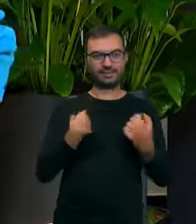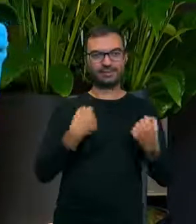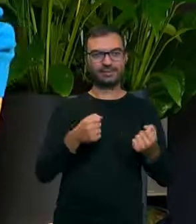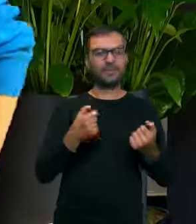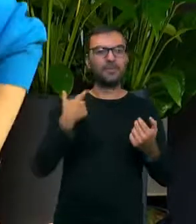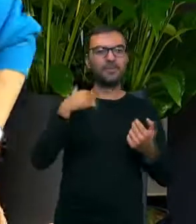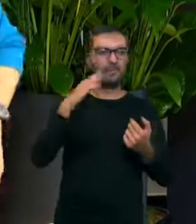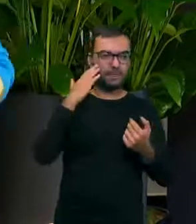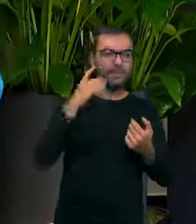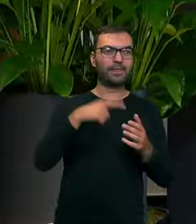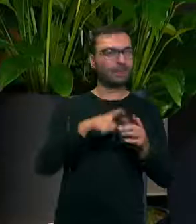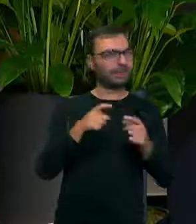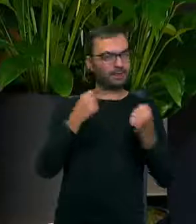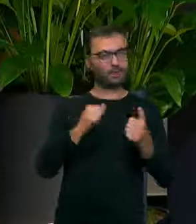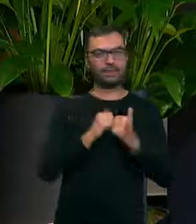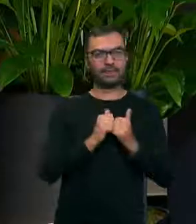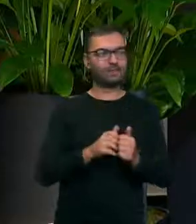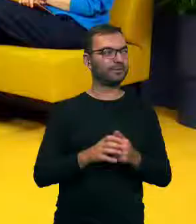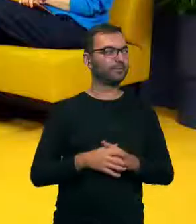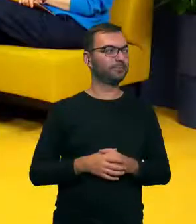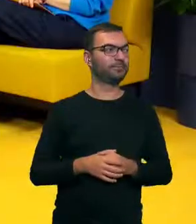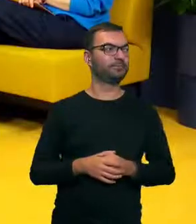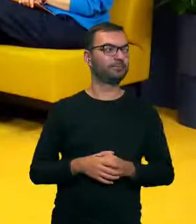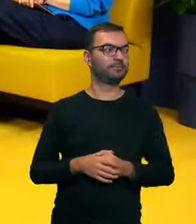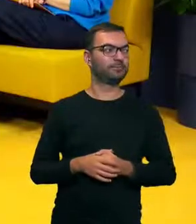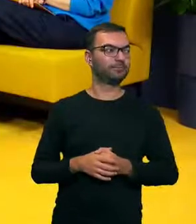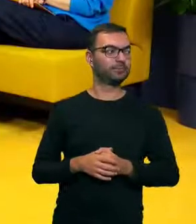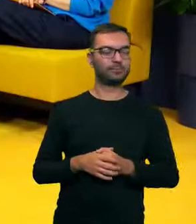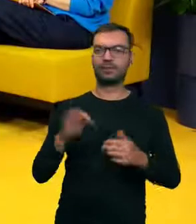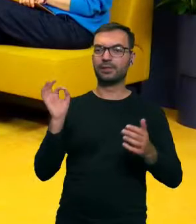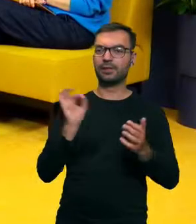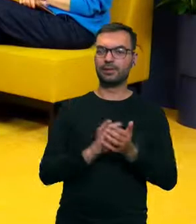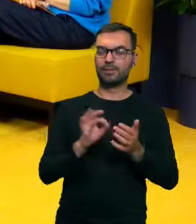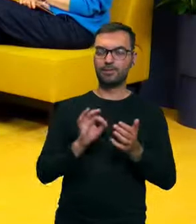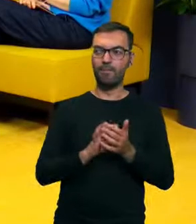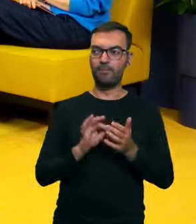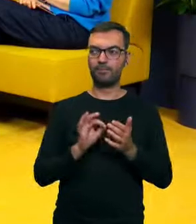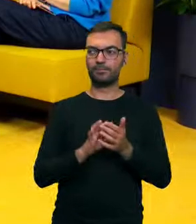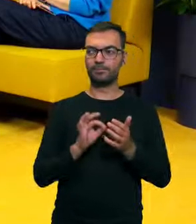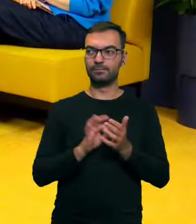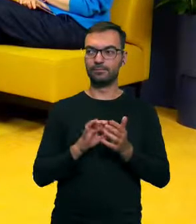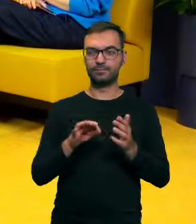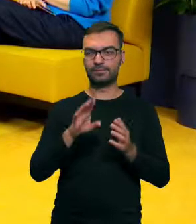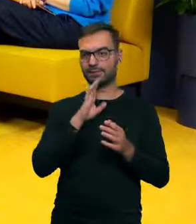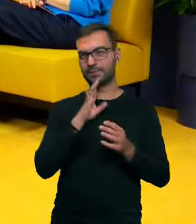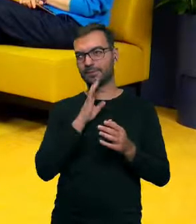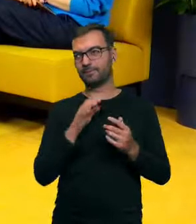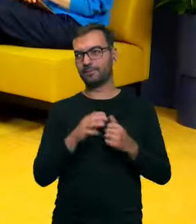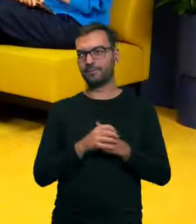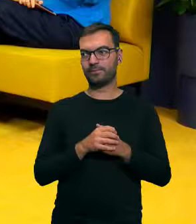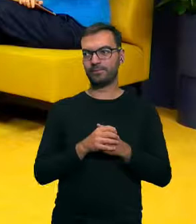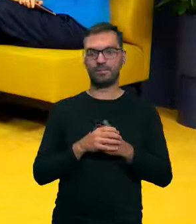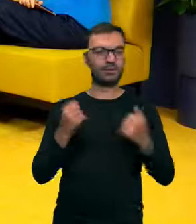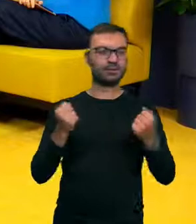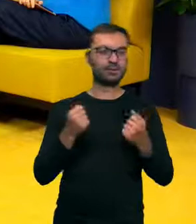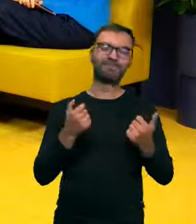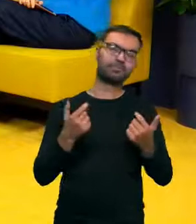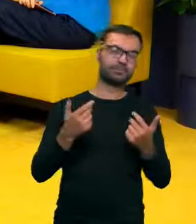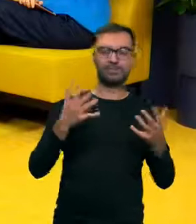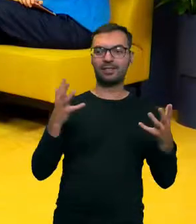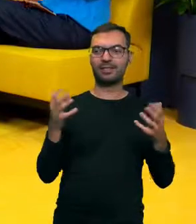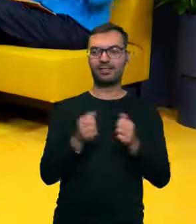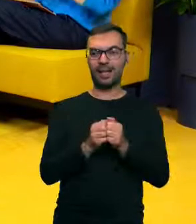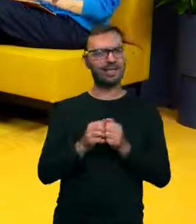Ja domyślam się, że to też jest wyzwanie. Wiesz, akurat chyba nie, znaczy, nie aż tak, żeby